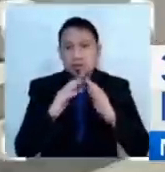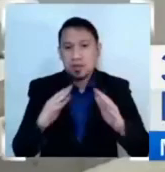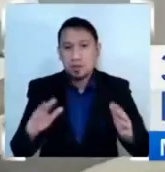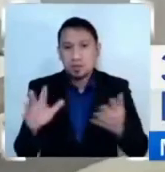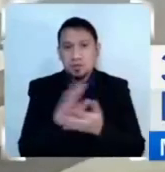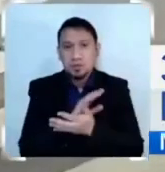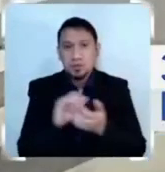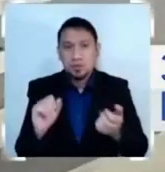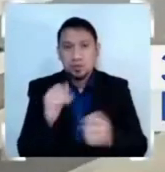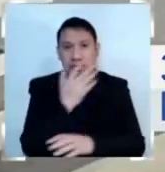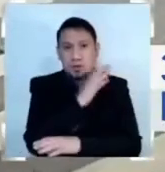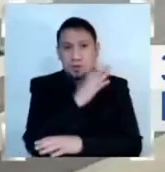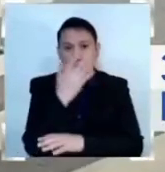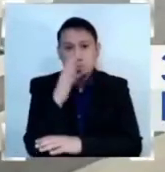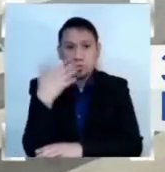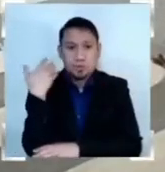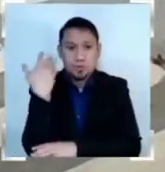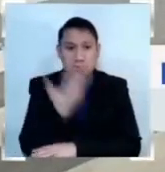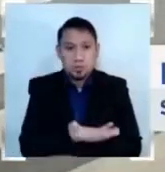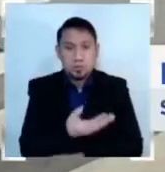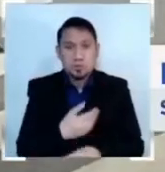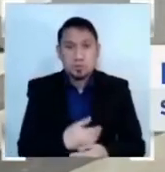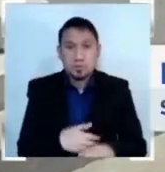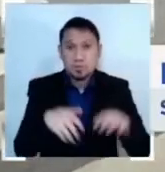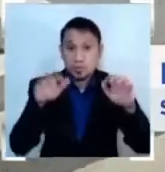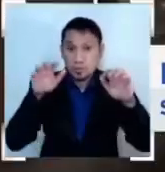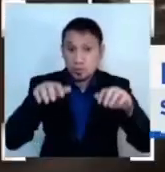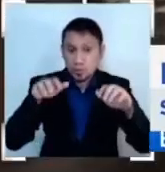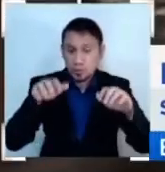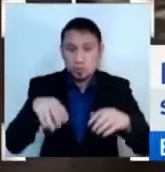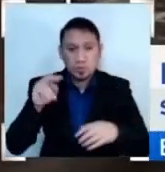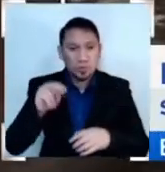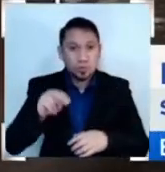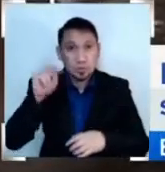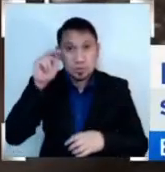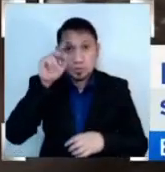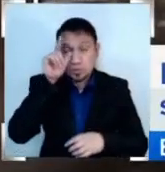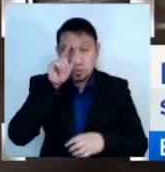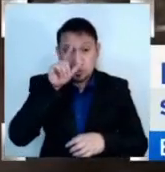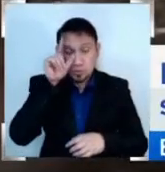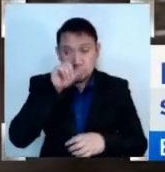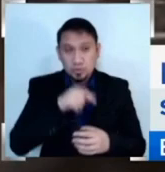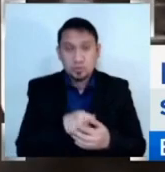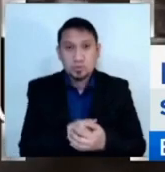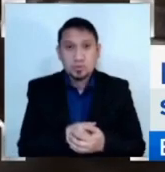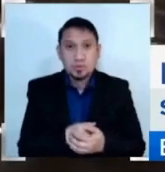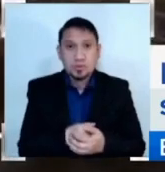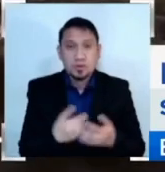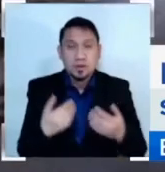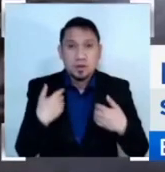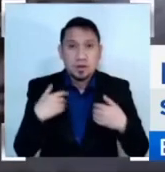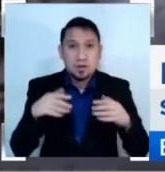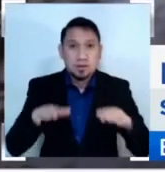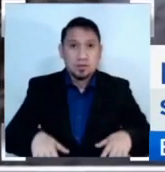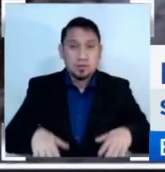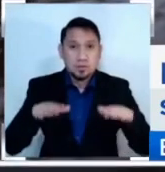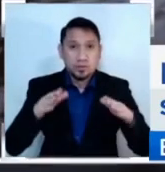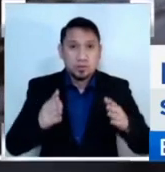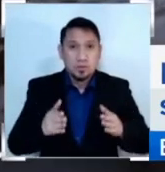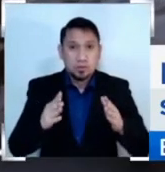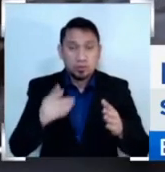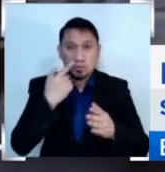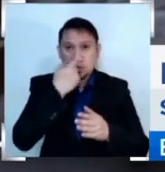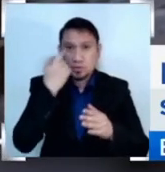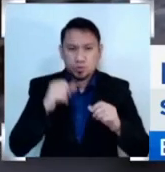nabuwal. Inulan naman ang ilang bahagi ng Northern Luzon. Sa Burgos, Ilocos Norte, bumaha sa highway dahil tuloy-tuloy ang ulan